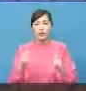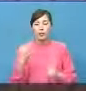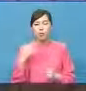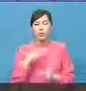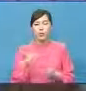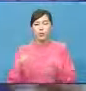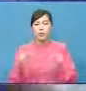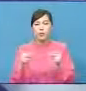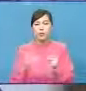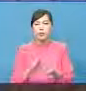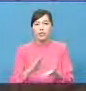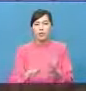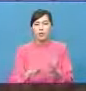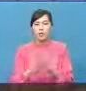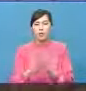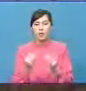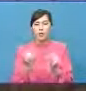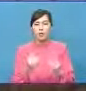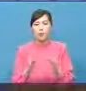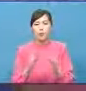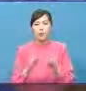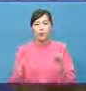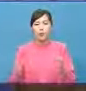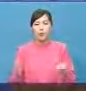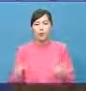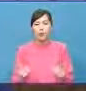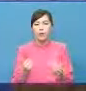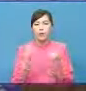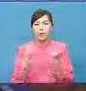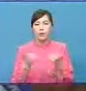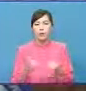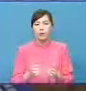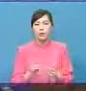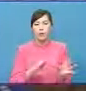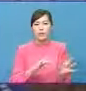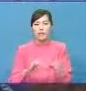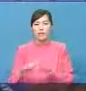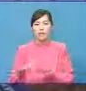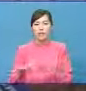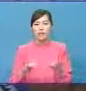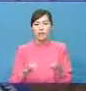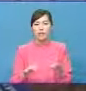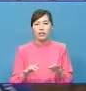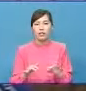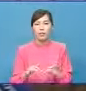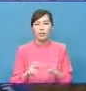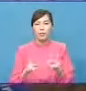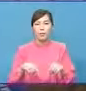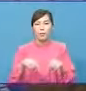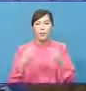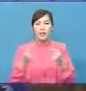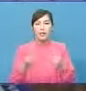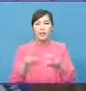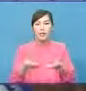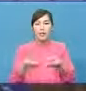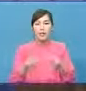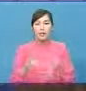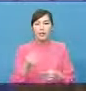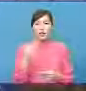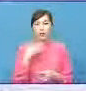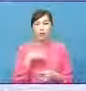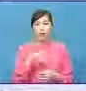Сондықтан біздің балаларымызға бүгінгі шараның берері де алары да мол деп білемін.